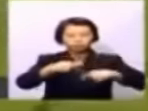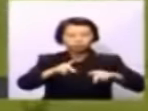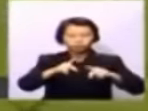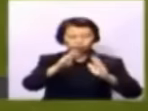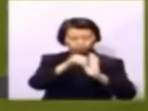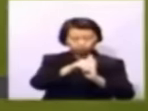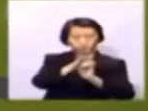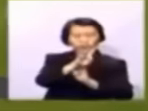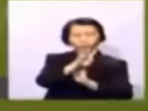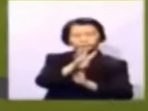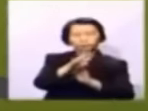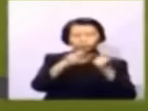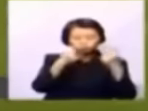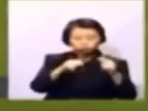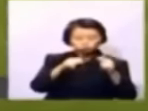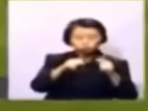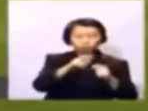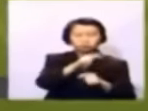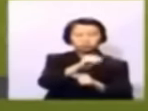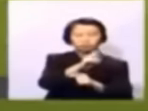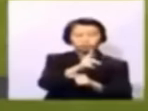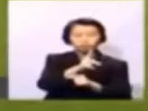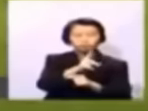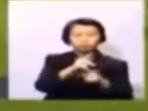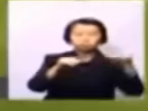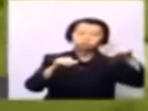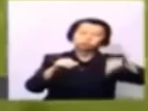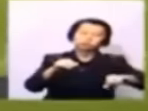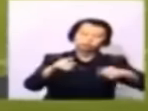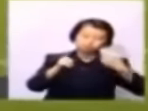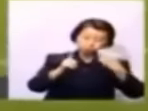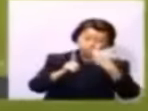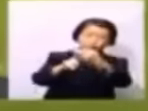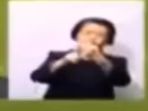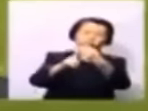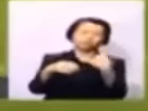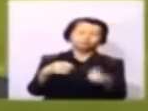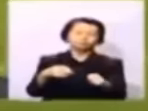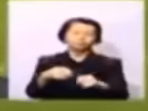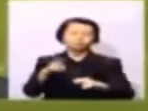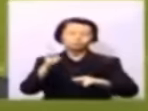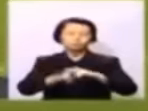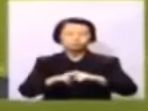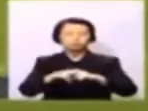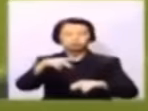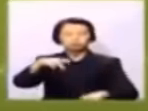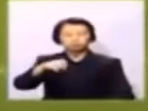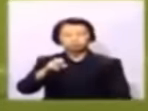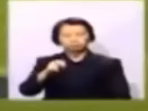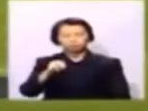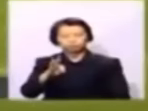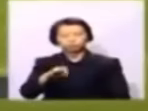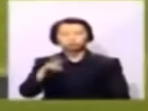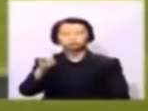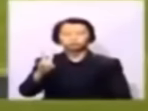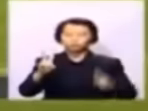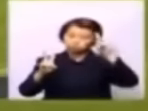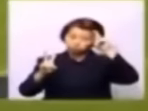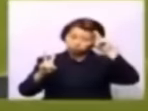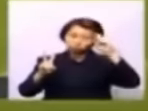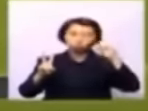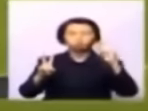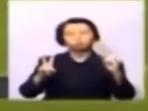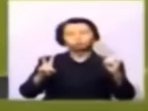minit ke-84 tetapi cubaan Nick Azli Nick Alias gagal membolosi Ashraf. Kedudukan PKNP FC 2, Kelantan